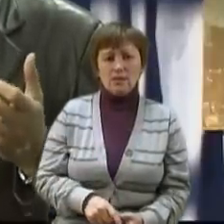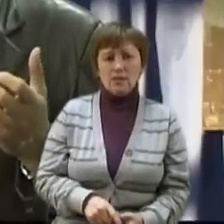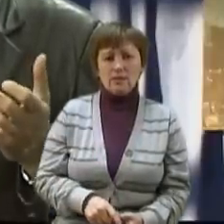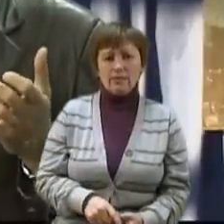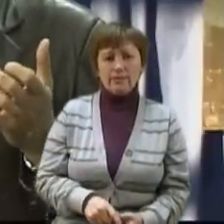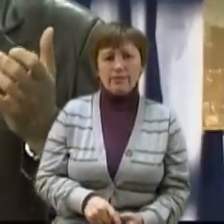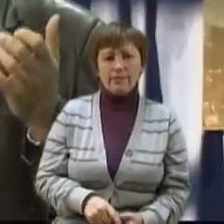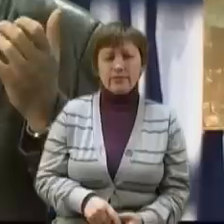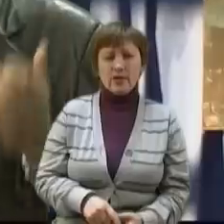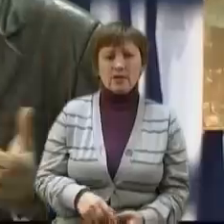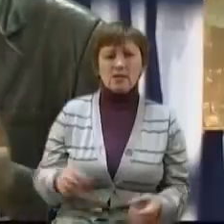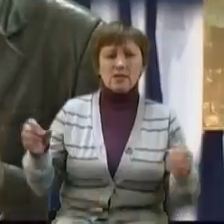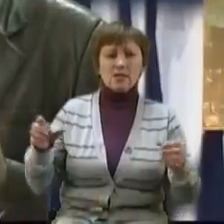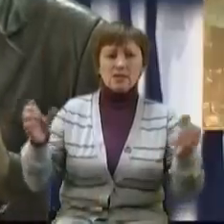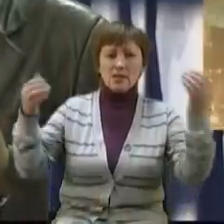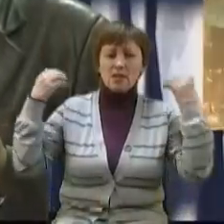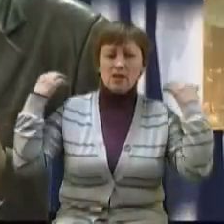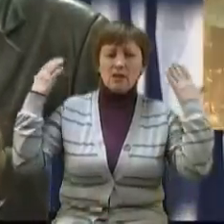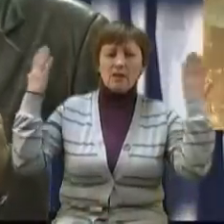гранями славы